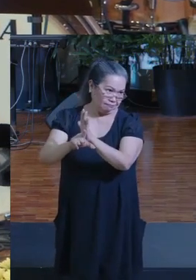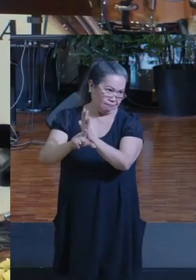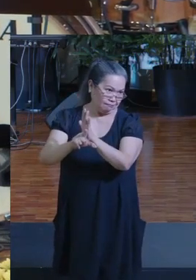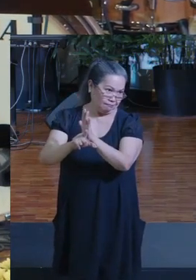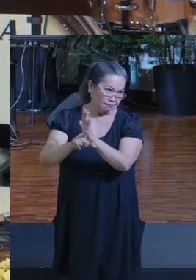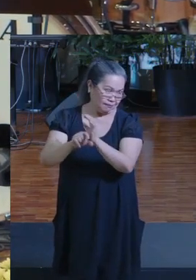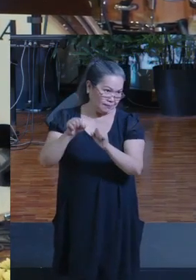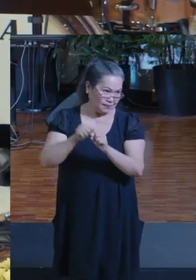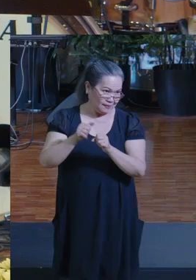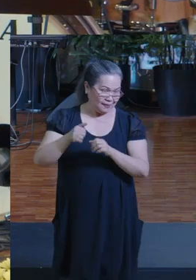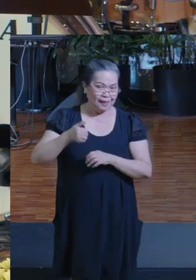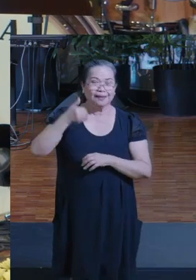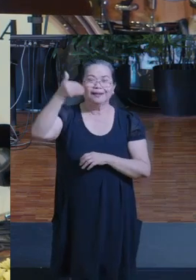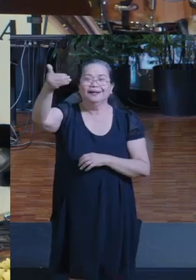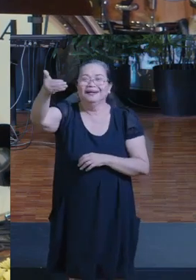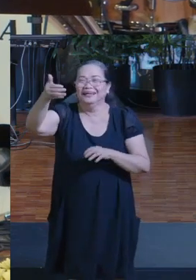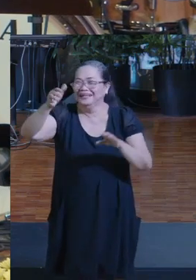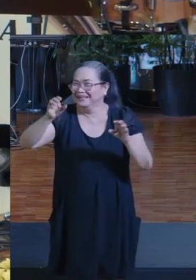More next time.